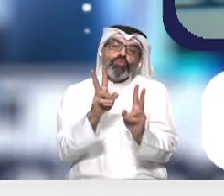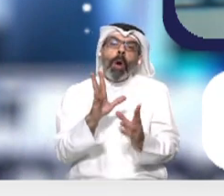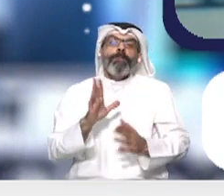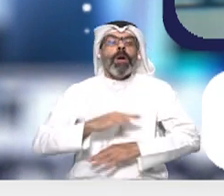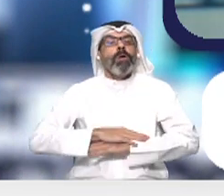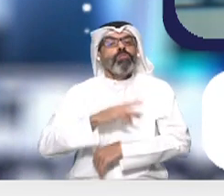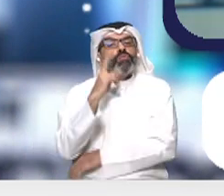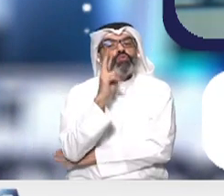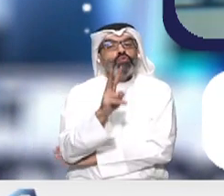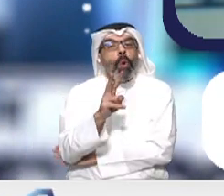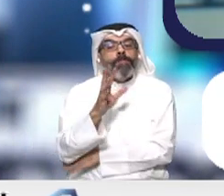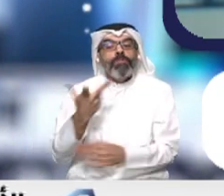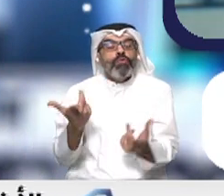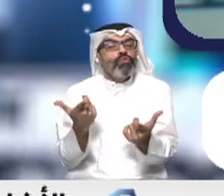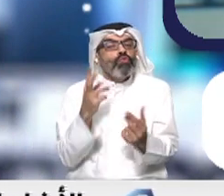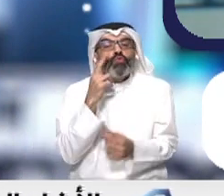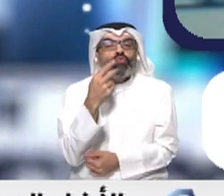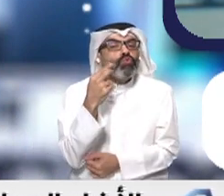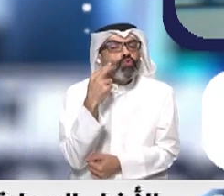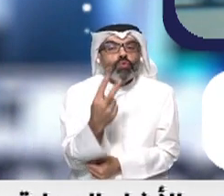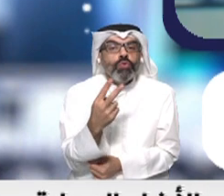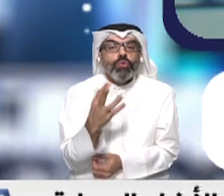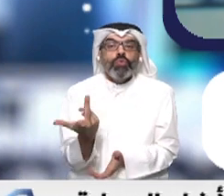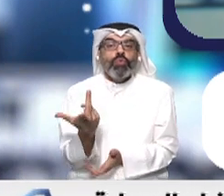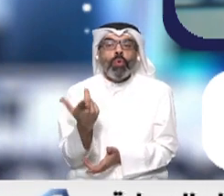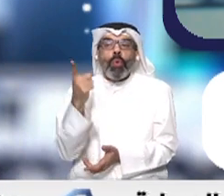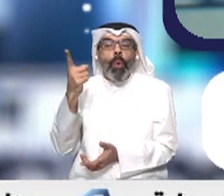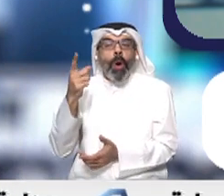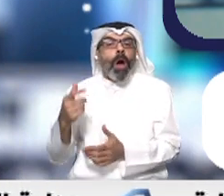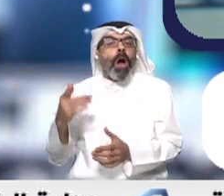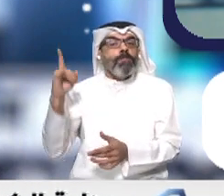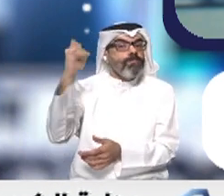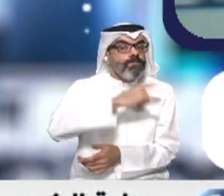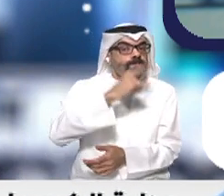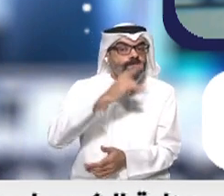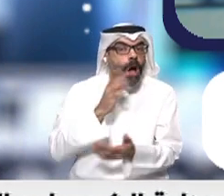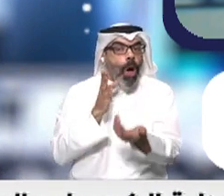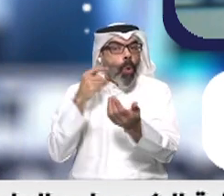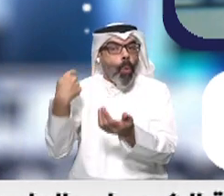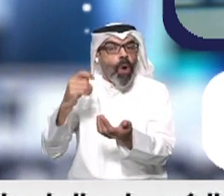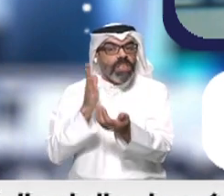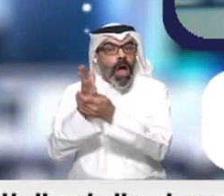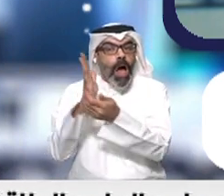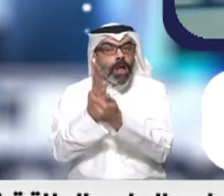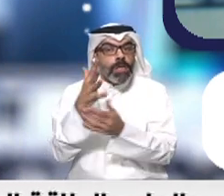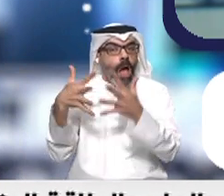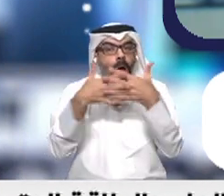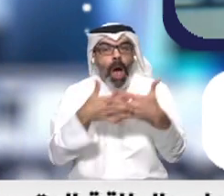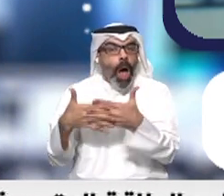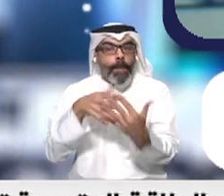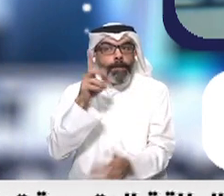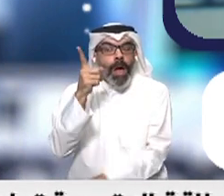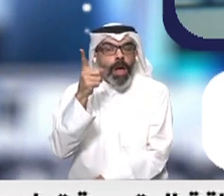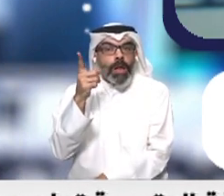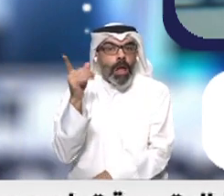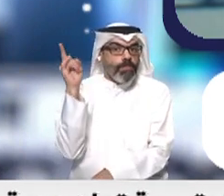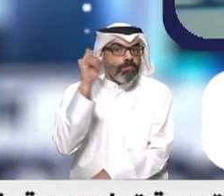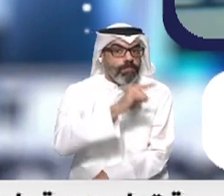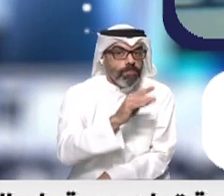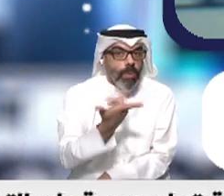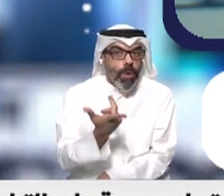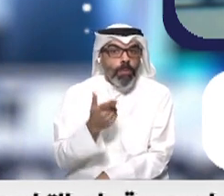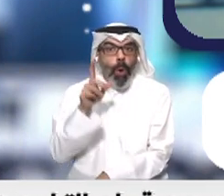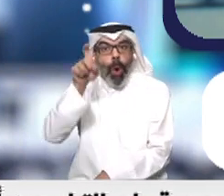عنه جولة بلينكن وأيضا زيارته للقاهرة، خاصة وأنه يعني القاهرة